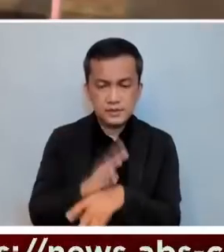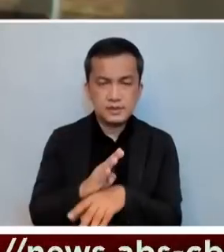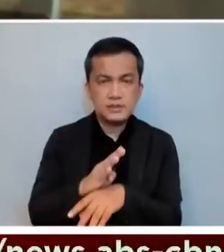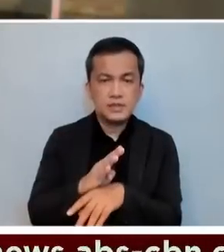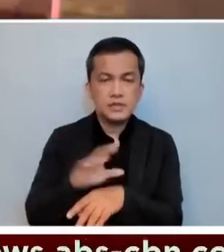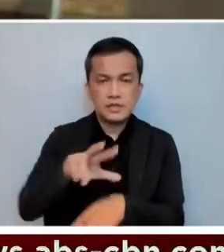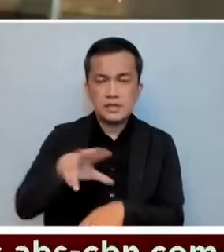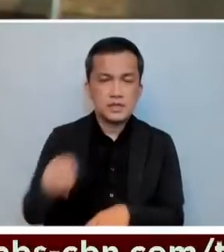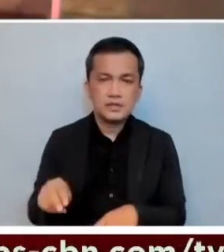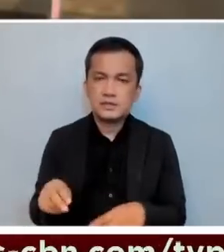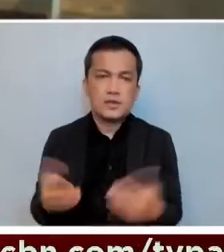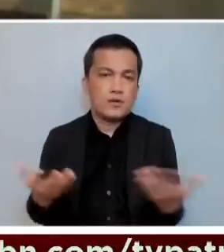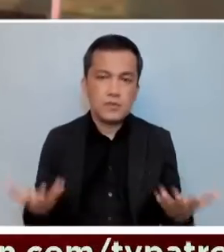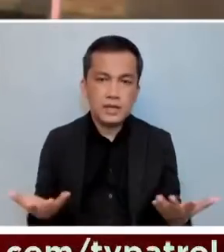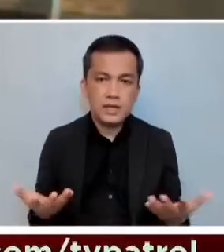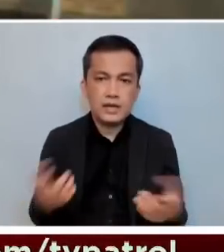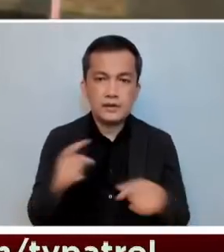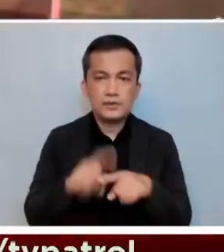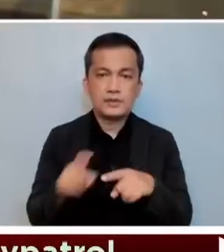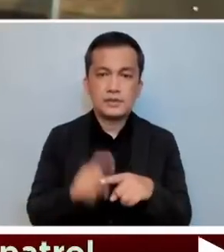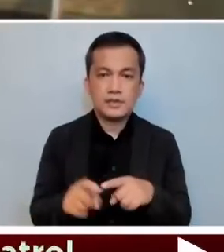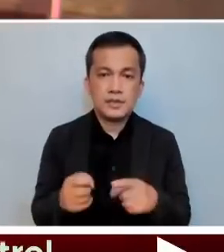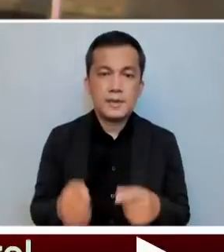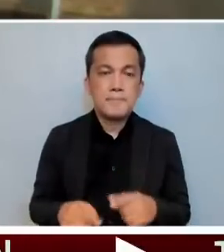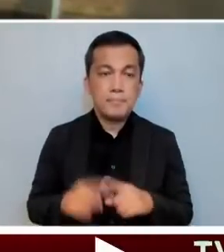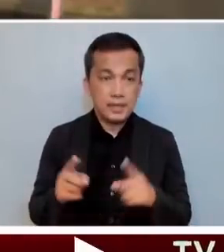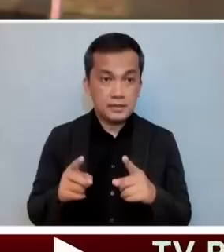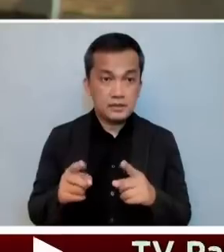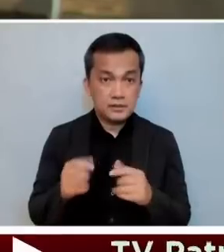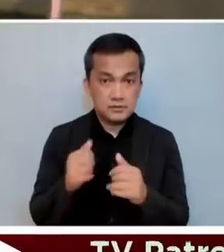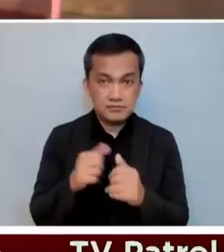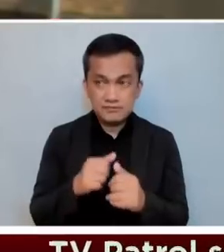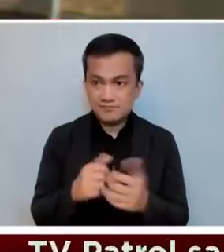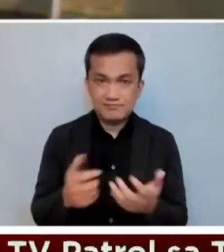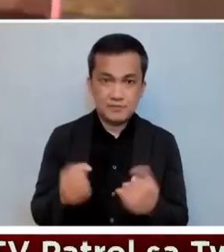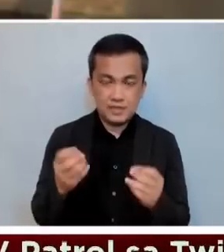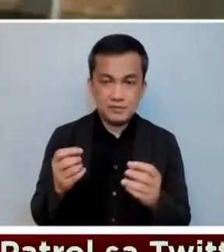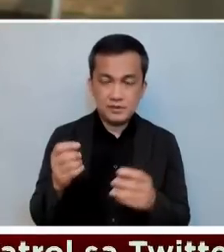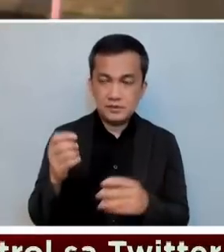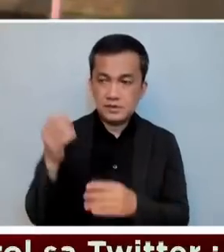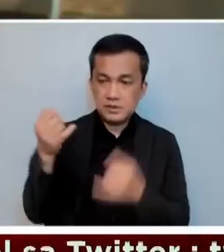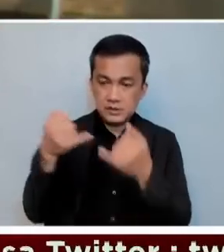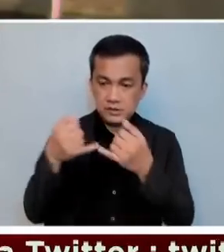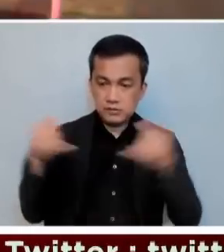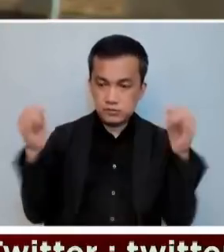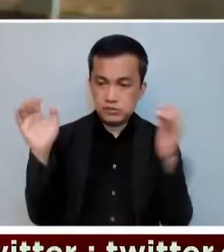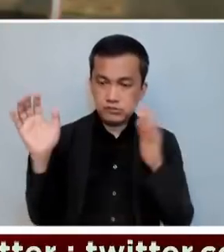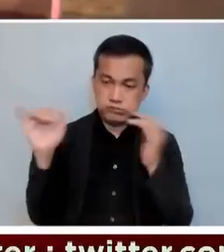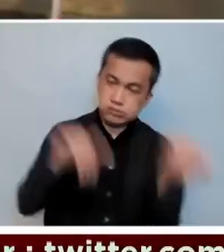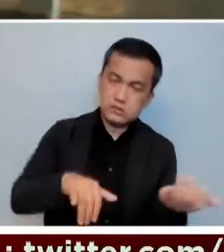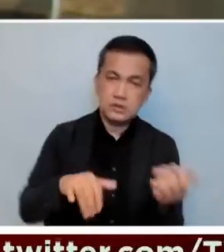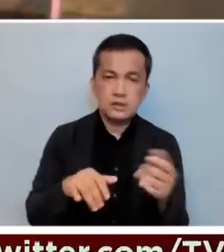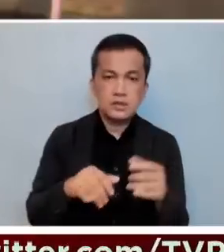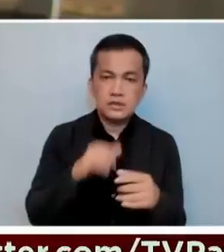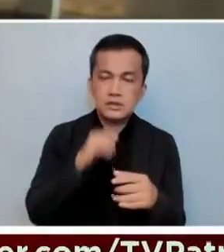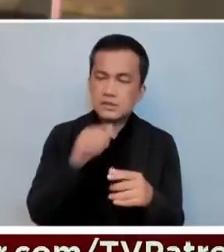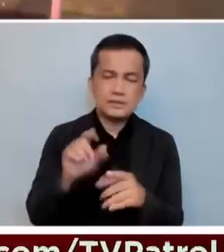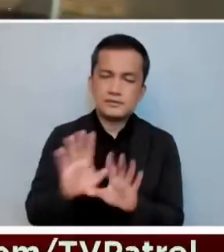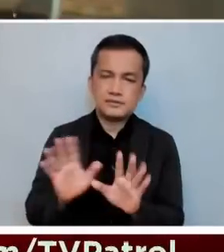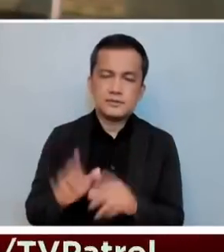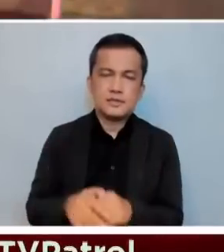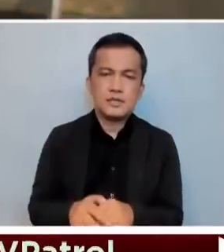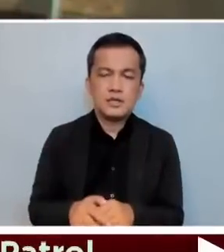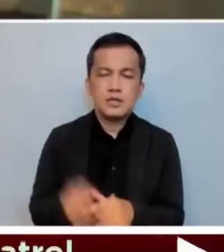ang walang kuryente ngayon. Pero hindi ibig sabihin, Alvin, na maraming nabuwal na poste kasi hindi naman ganun yung situation. Nais lang nila